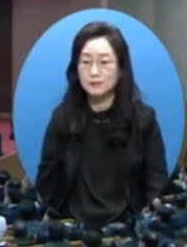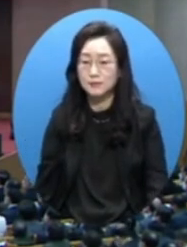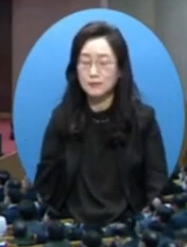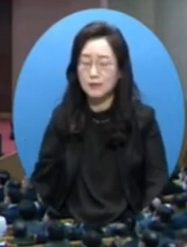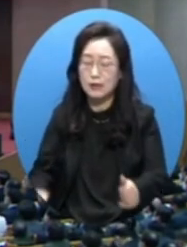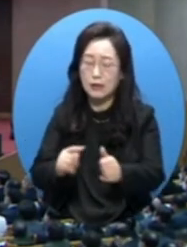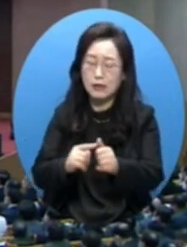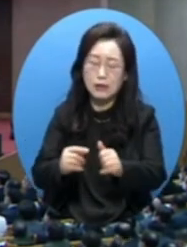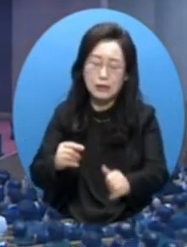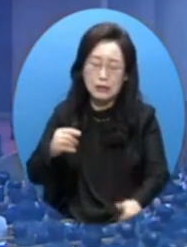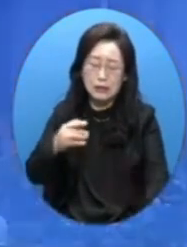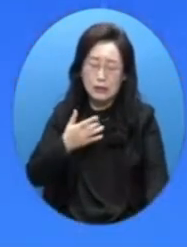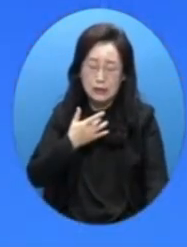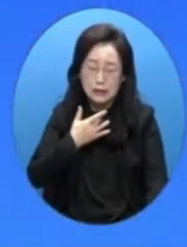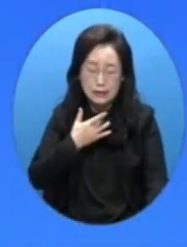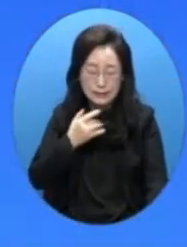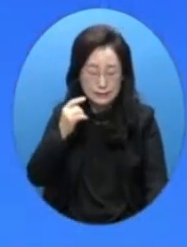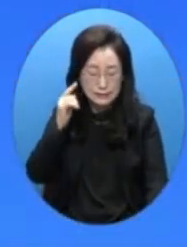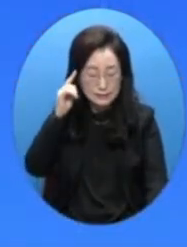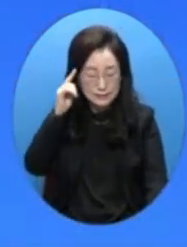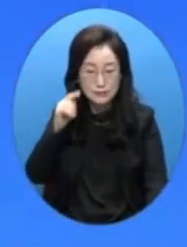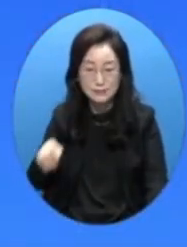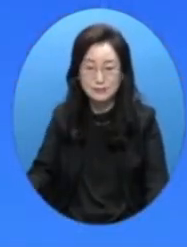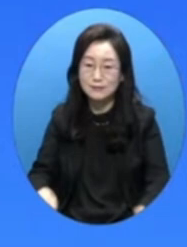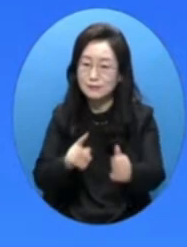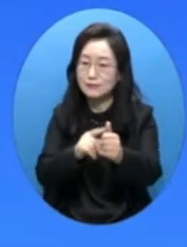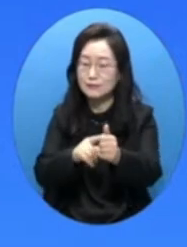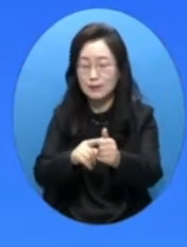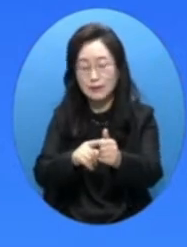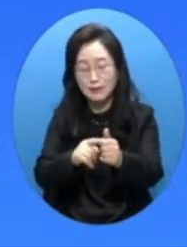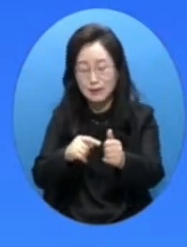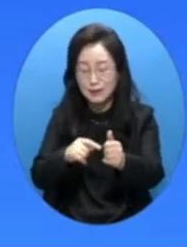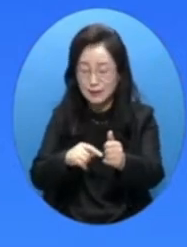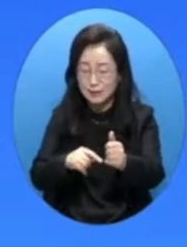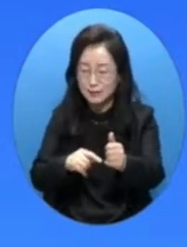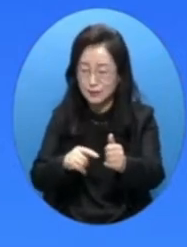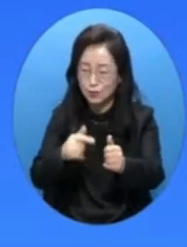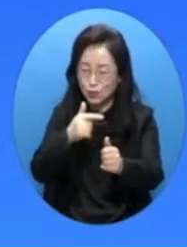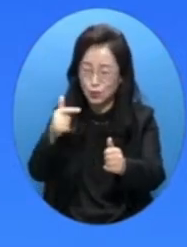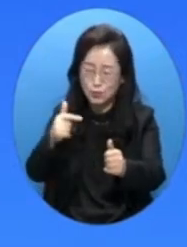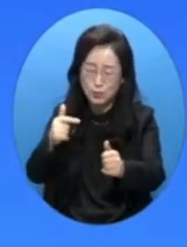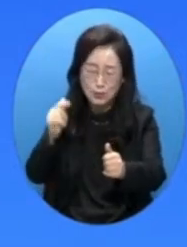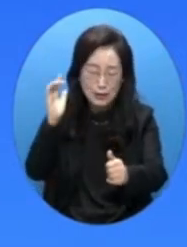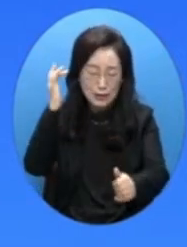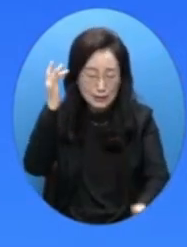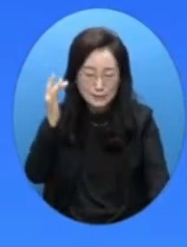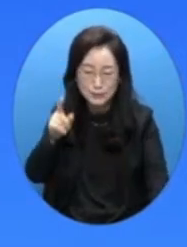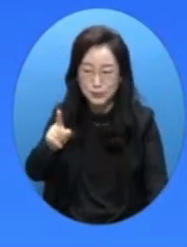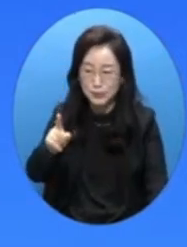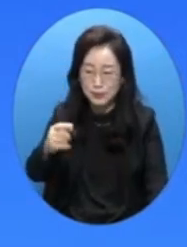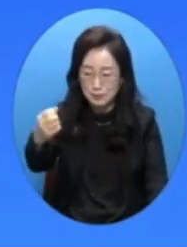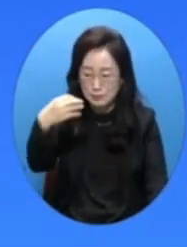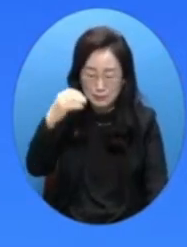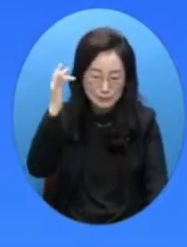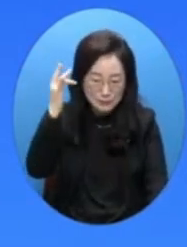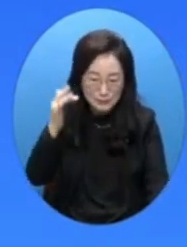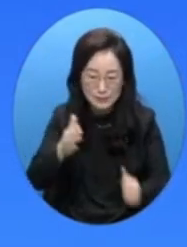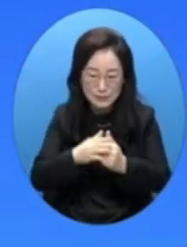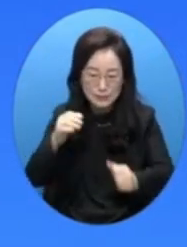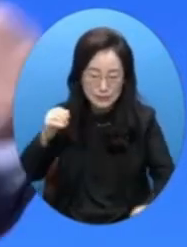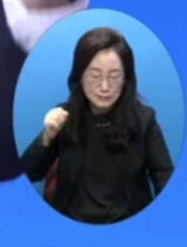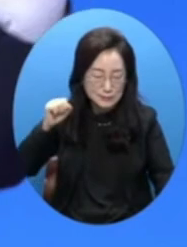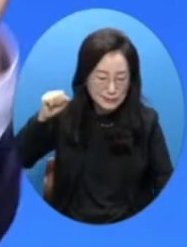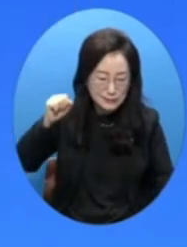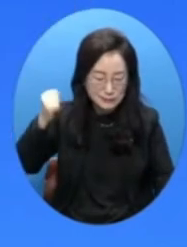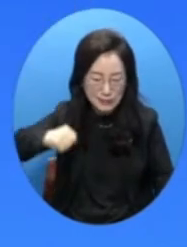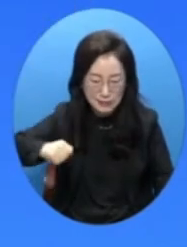근데 그 말이 거부감이 생겼습니다 그래서 아주 본인이 너무나 그런 말을 기회 되니까 반항심이 생겨서 사춘기 때